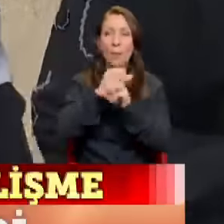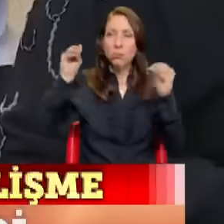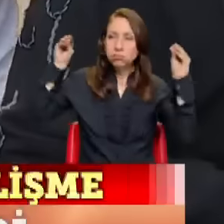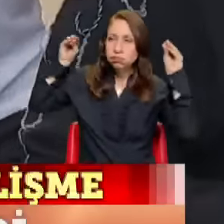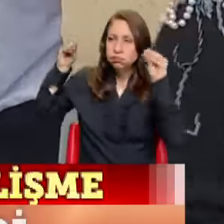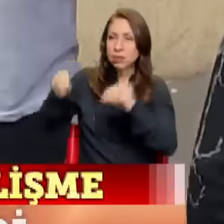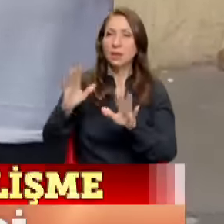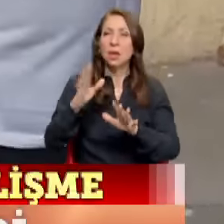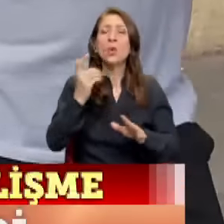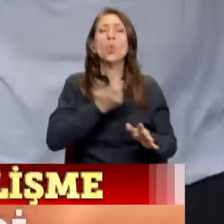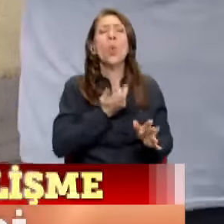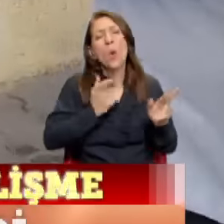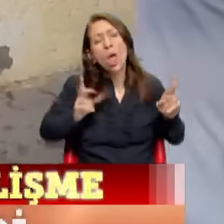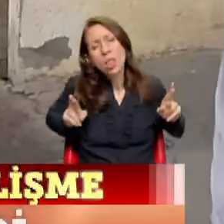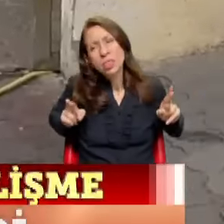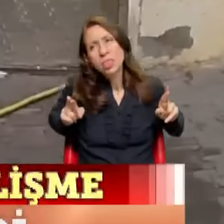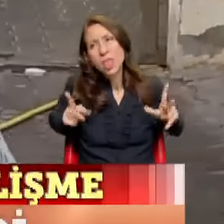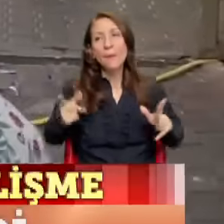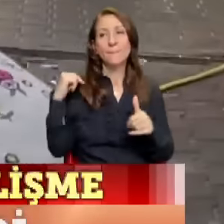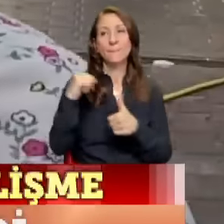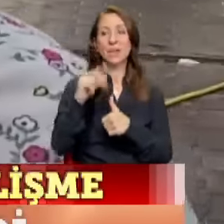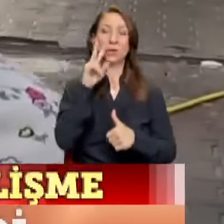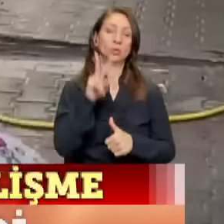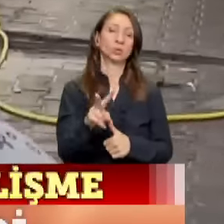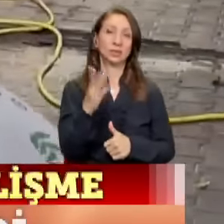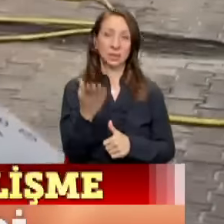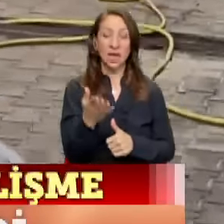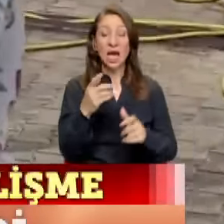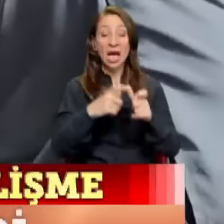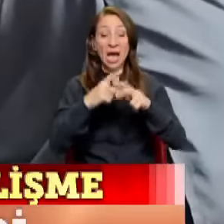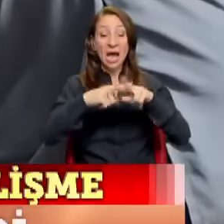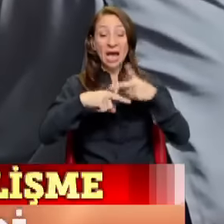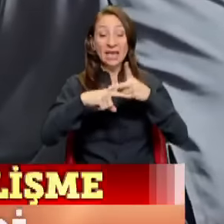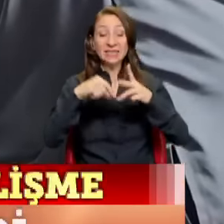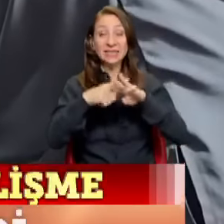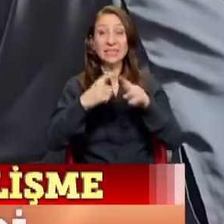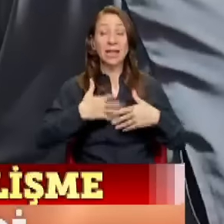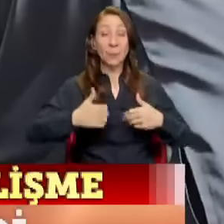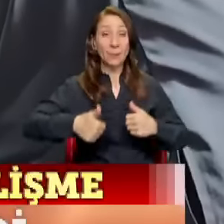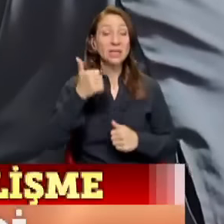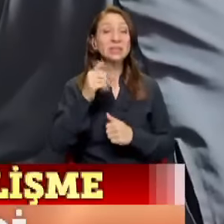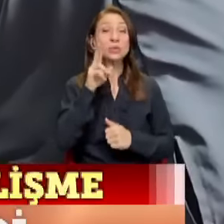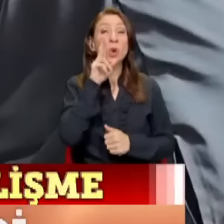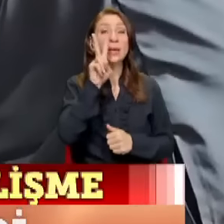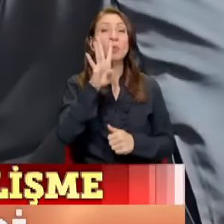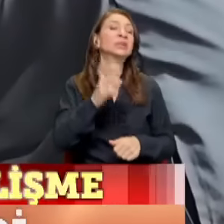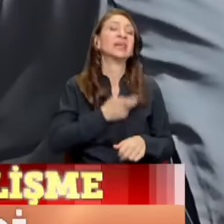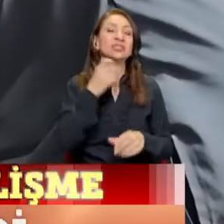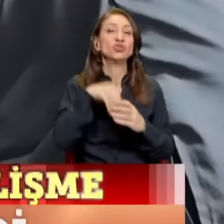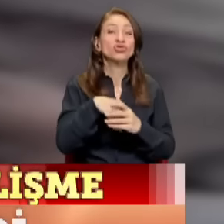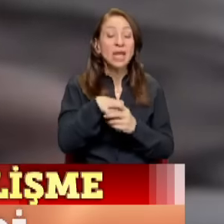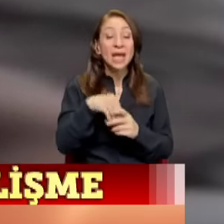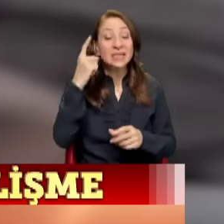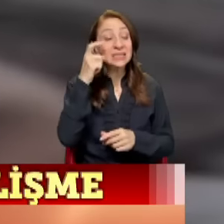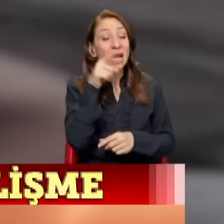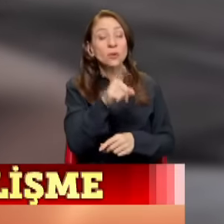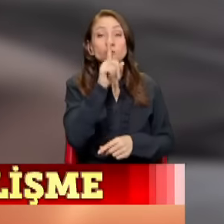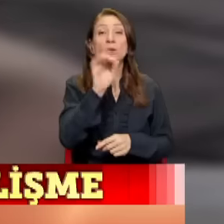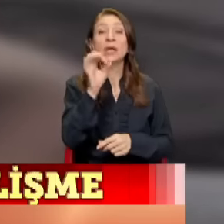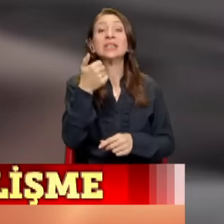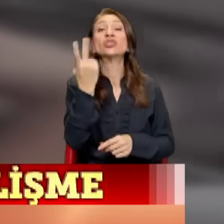İsrail hukuk tanımazlık bir kez daha gözler önüne Serdi Gazze'deki Sağlık Bakanlığı sadece son 24 saatte İsrail'in